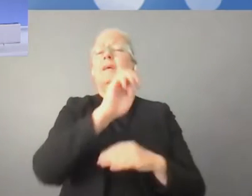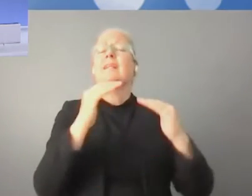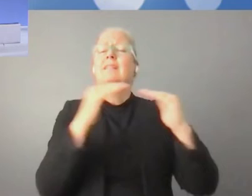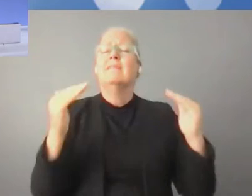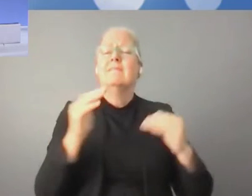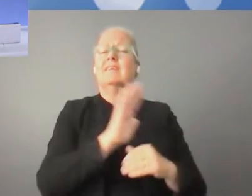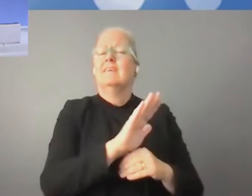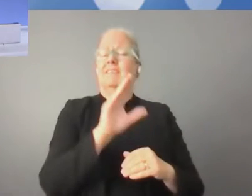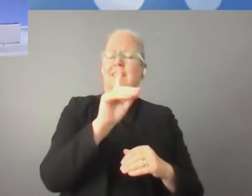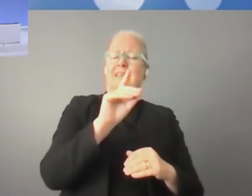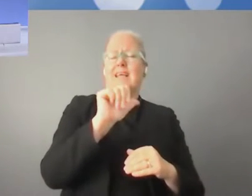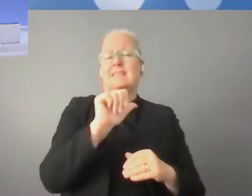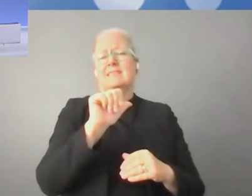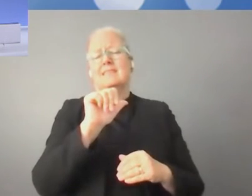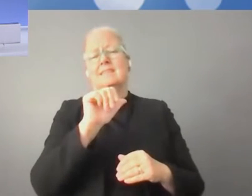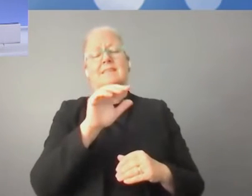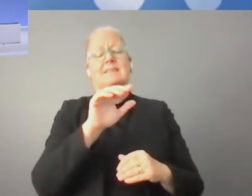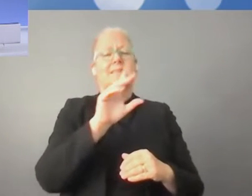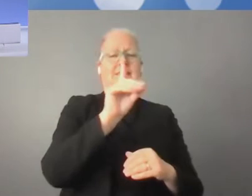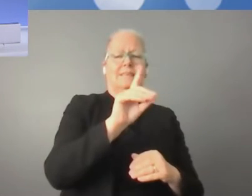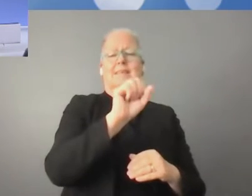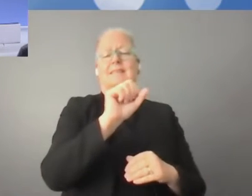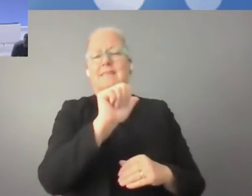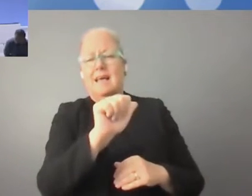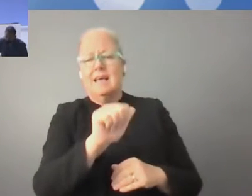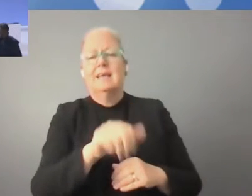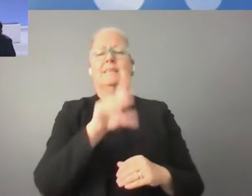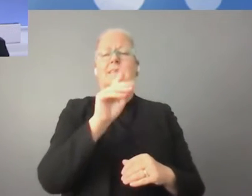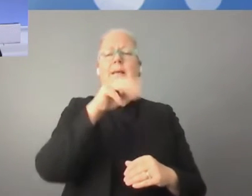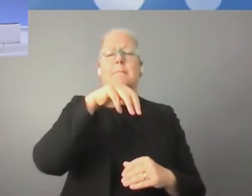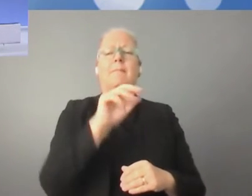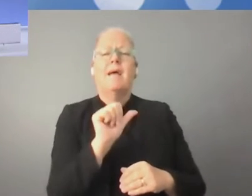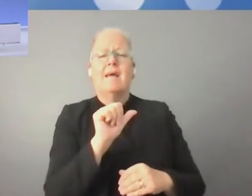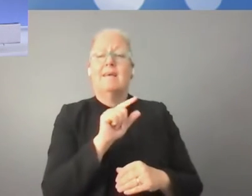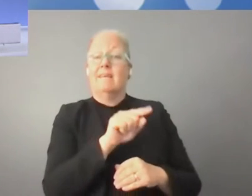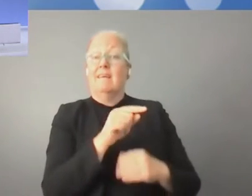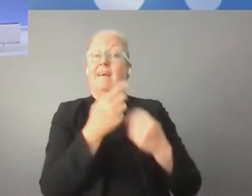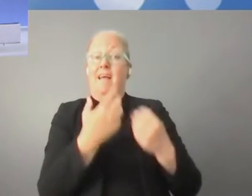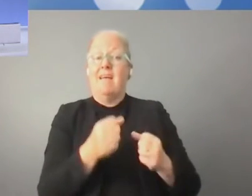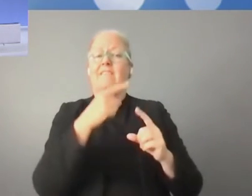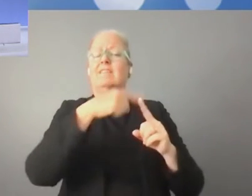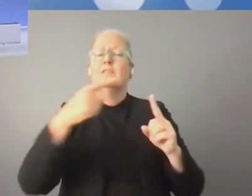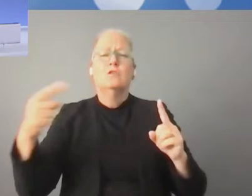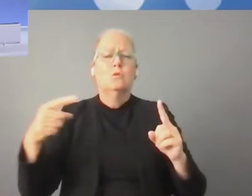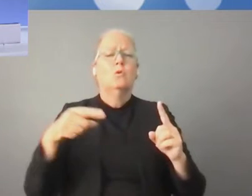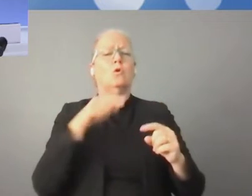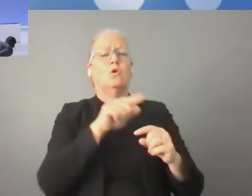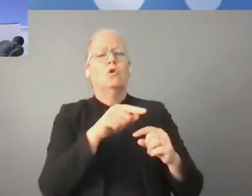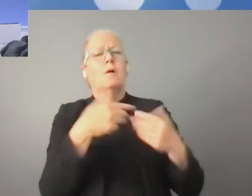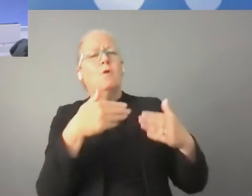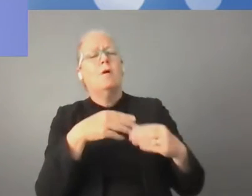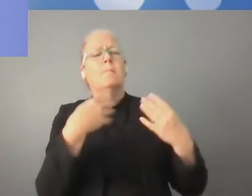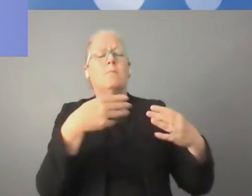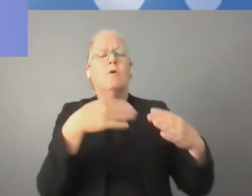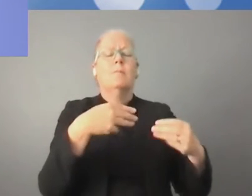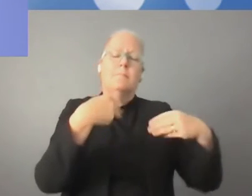Будем это обсуждать на европейском уровне. Появляются новые регламенты, проекты по новым регламентам на